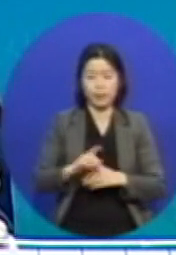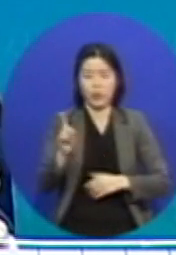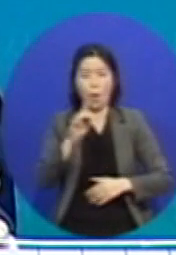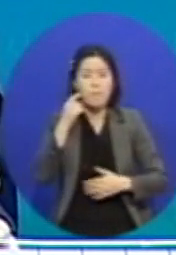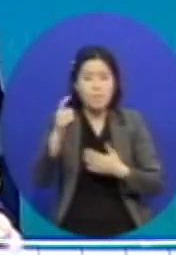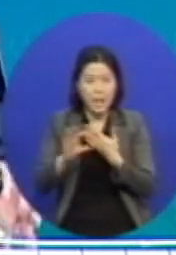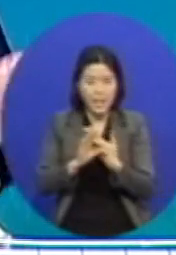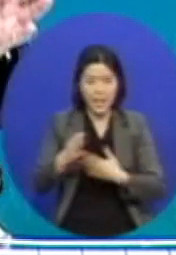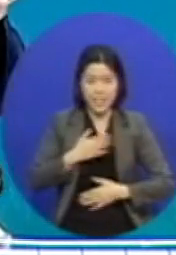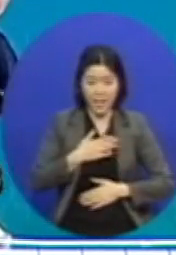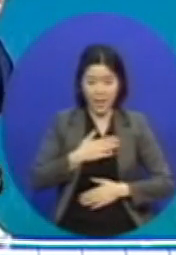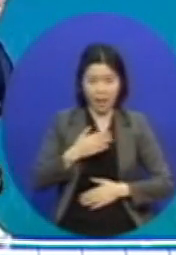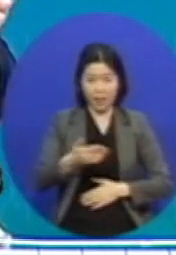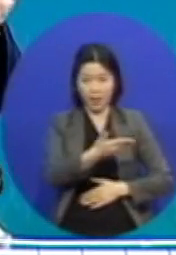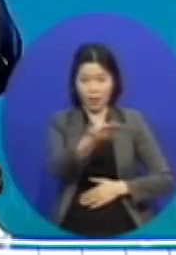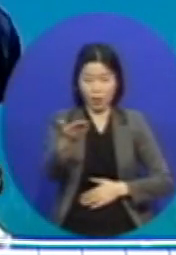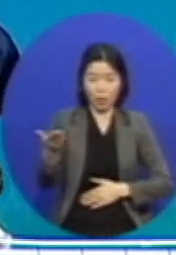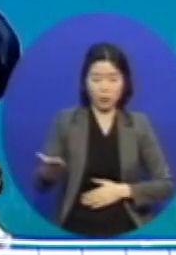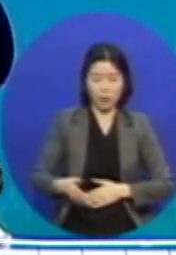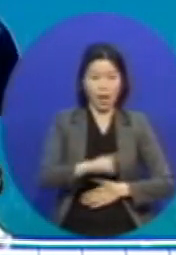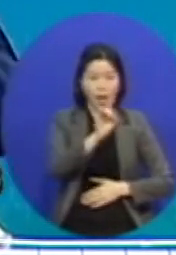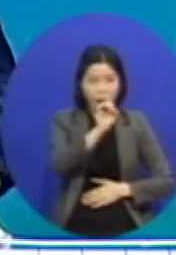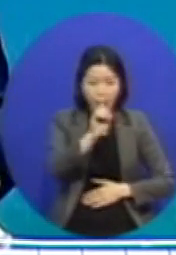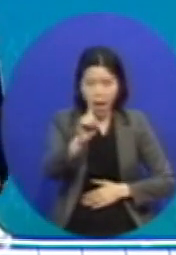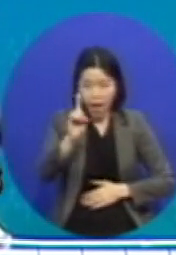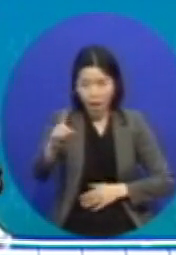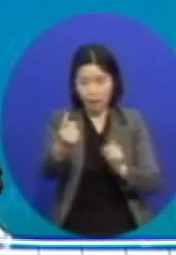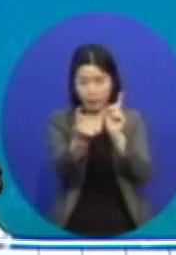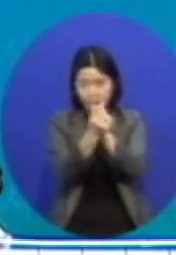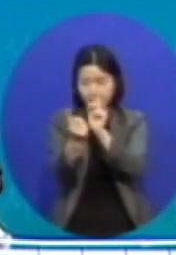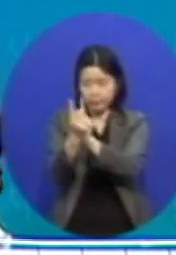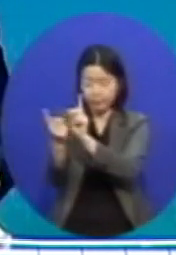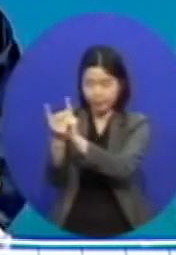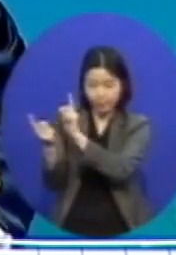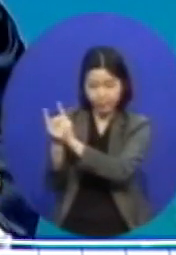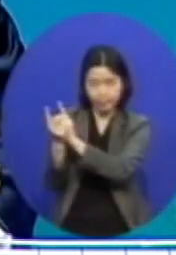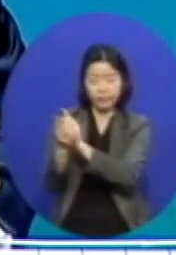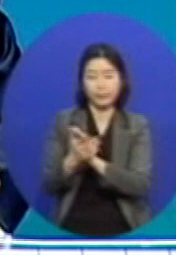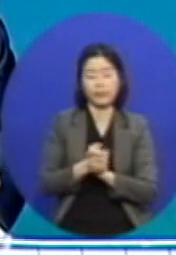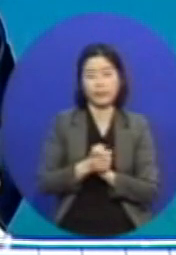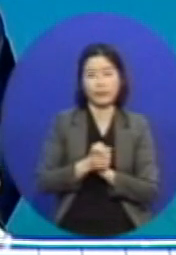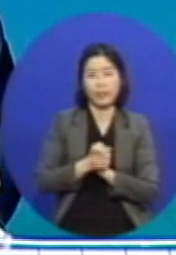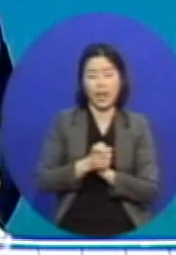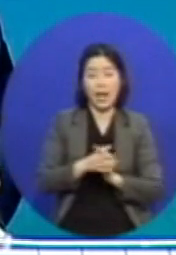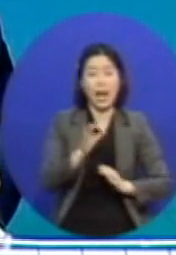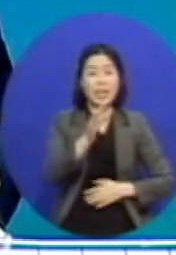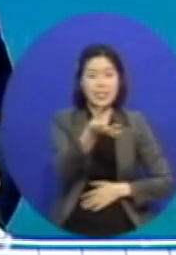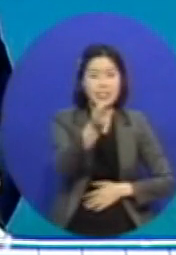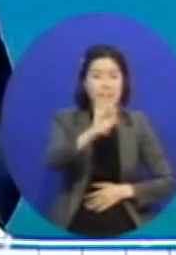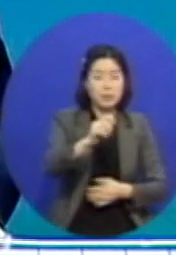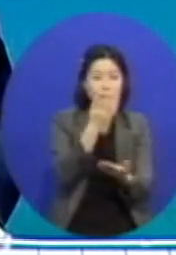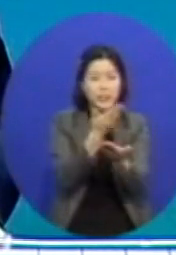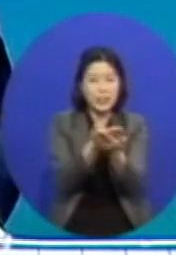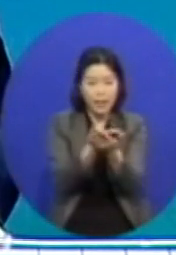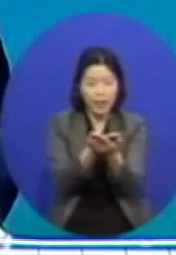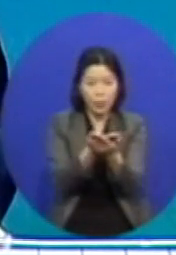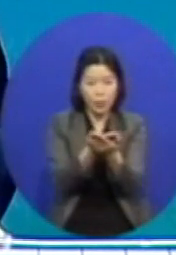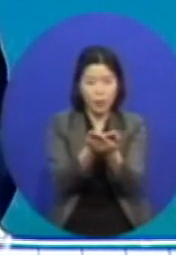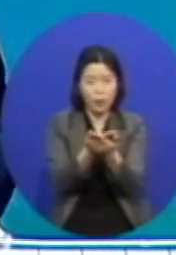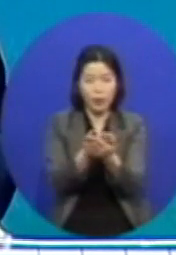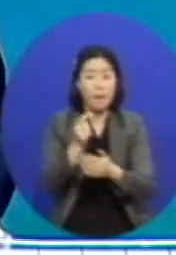만약에 제가 여러분들에게 1분 한번 제가 다 만나서 한 10억 씩 달라고